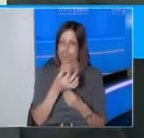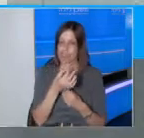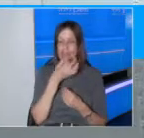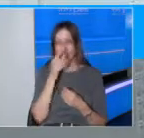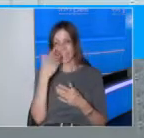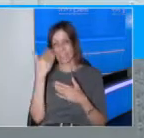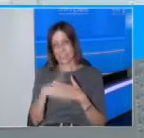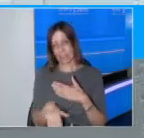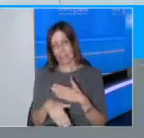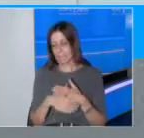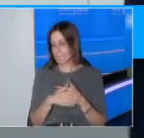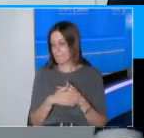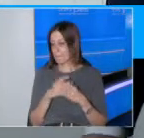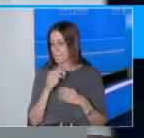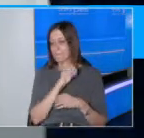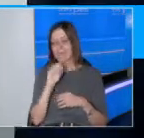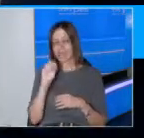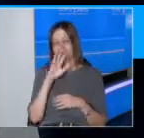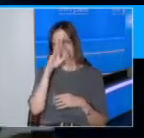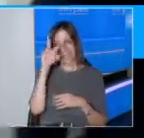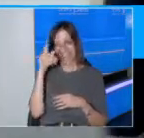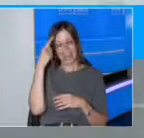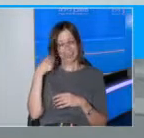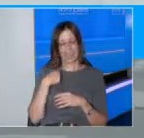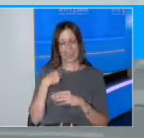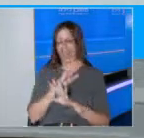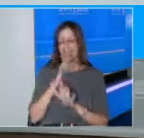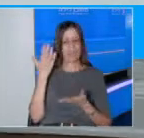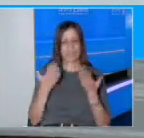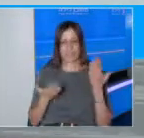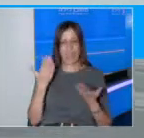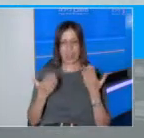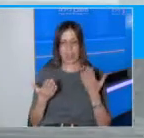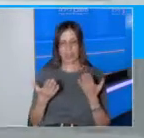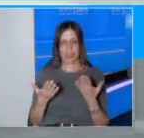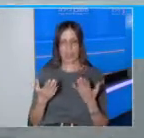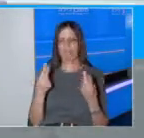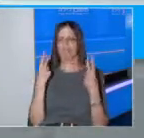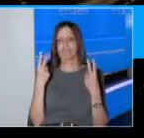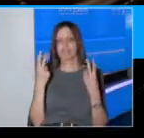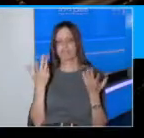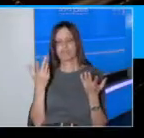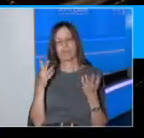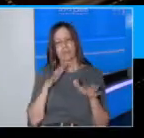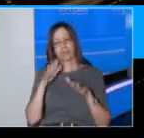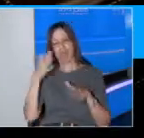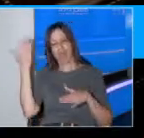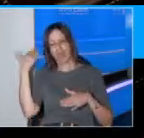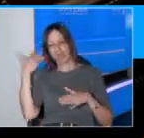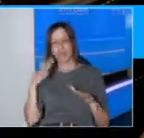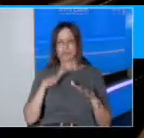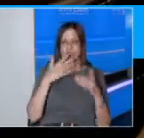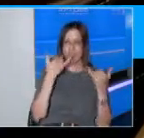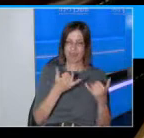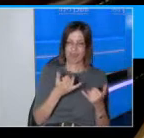לסיום. בנושא האיראני, לדעתי אין הבדל מהותי או ממשי בין הממשלה הנוכחית לקודמת.